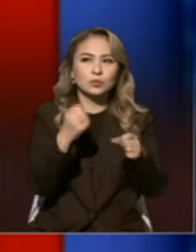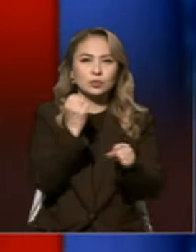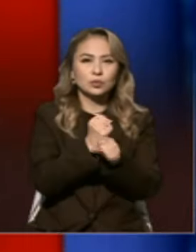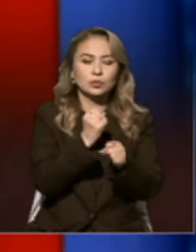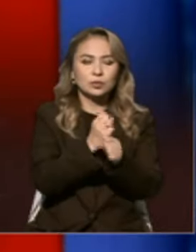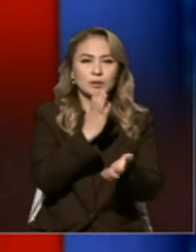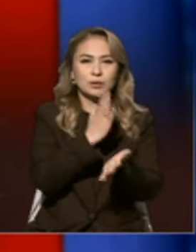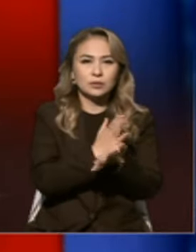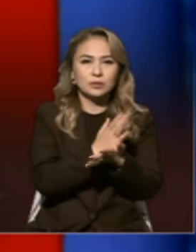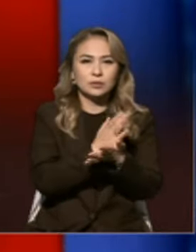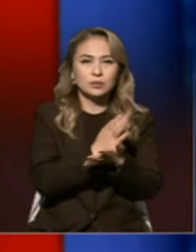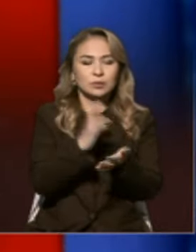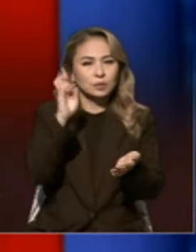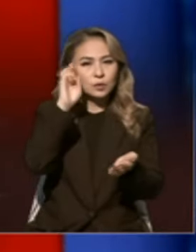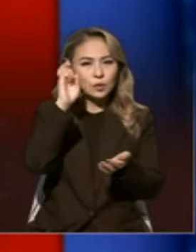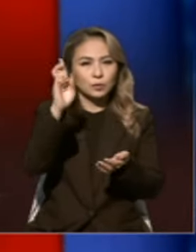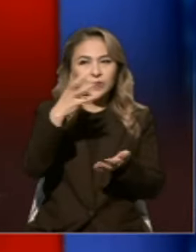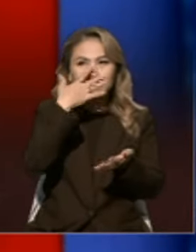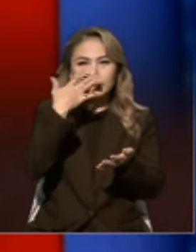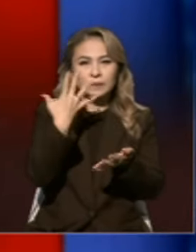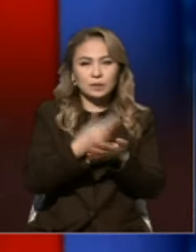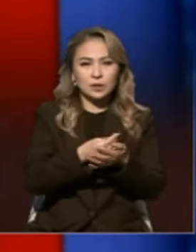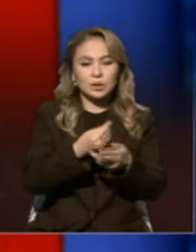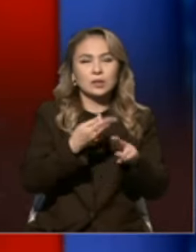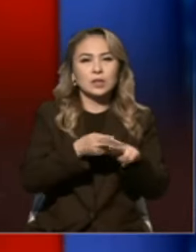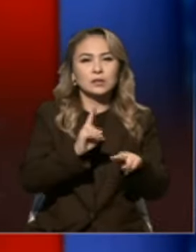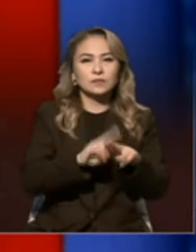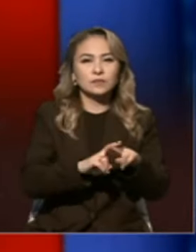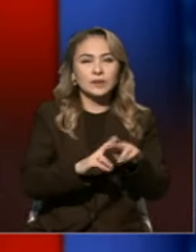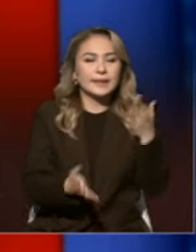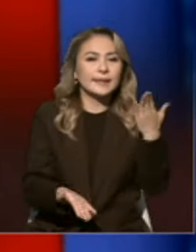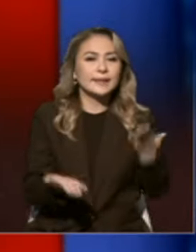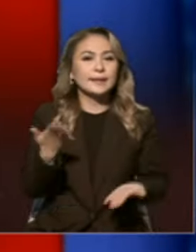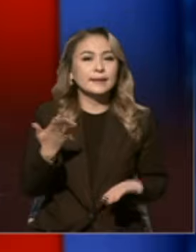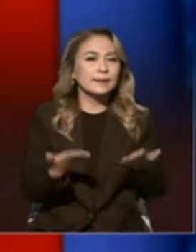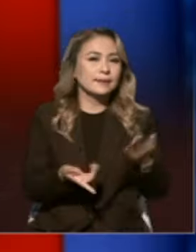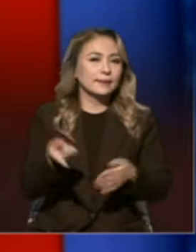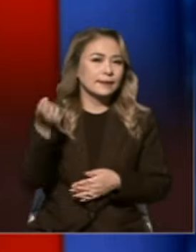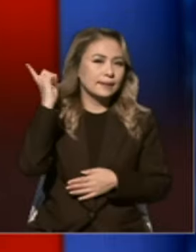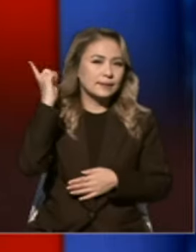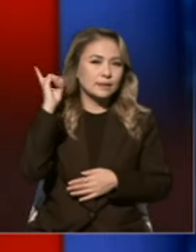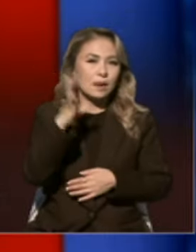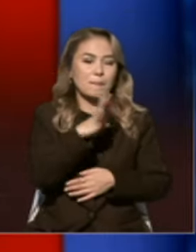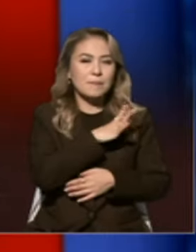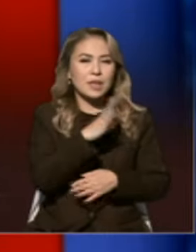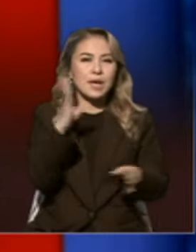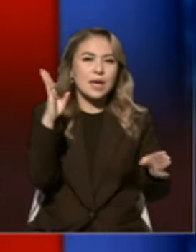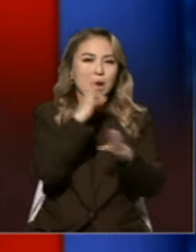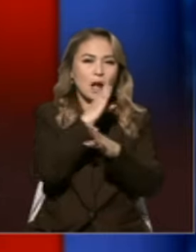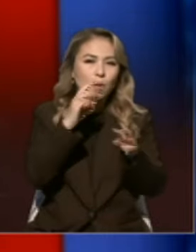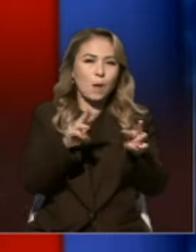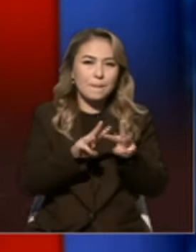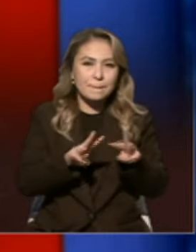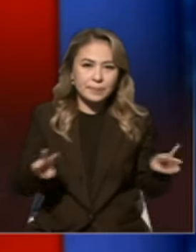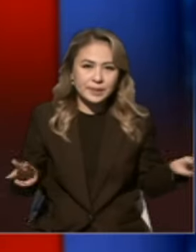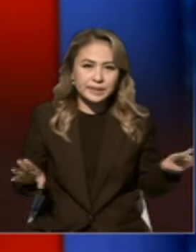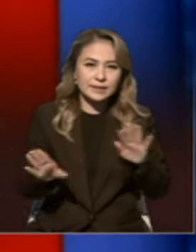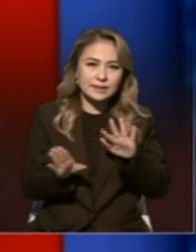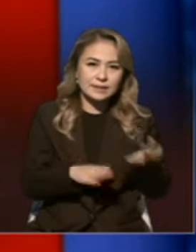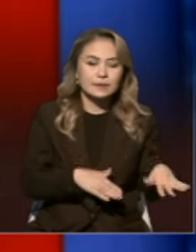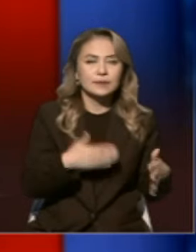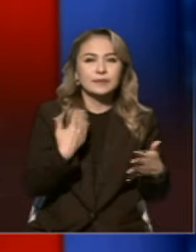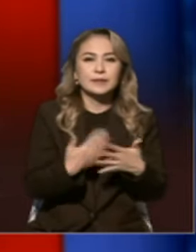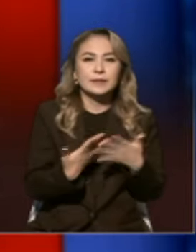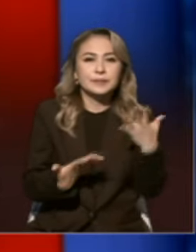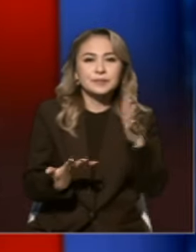бар. Үкіметтің өзінің бетіндегі ше. Егер де кезінде ол экология министрлігінде болып тұрып, я бір шамалы өздерінің уәкілеттігі